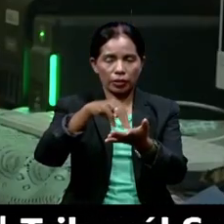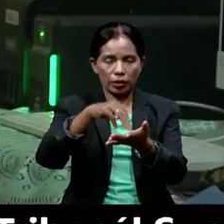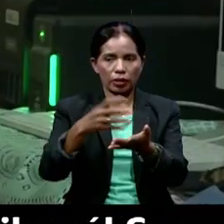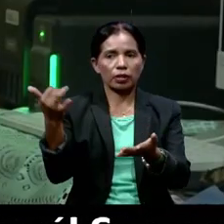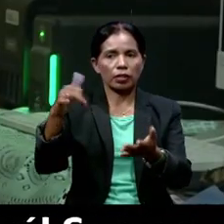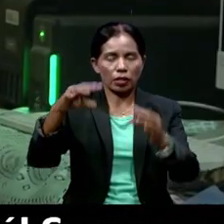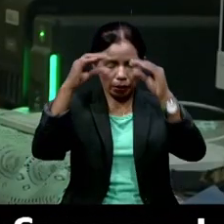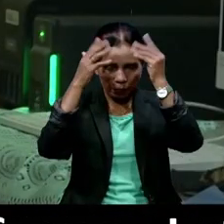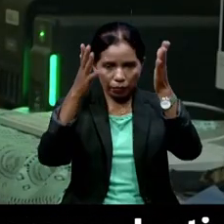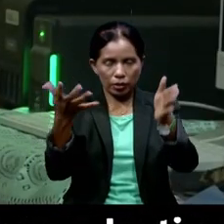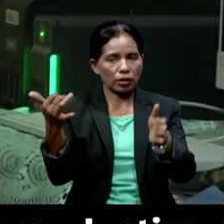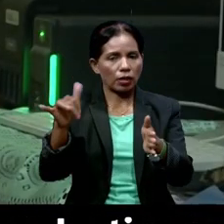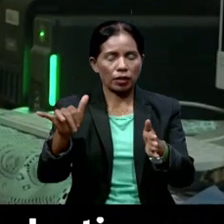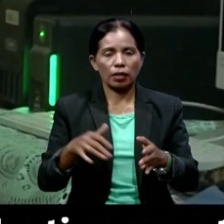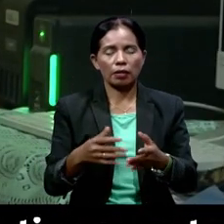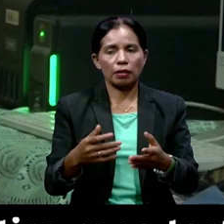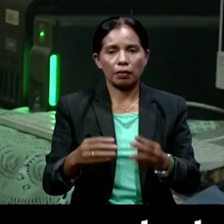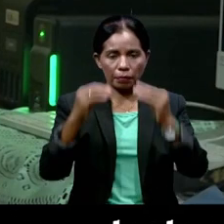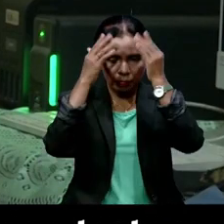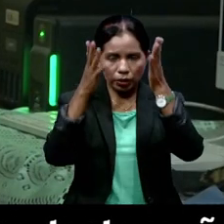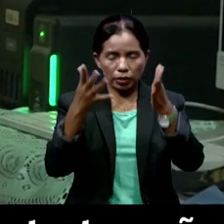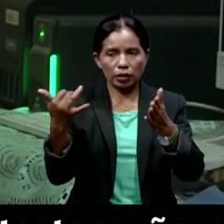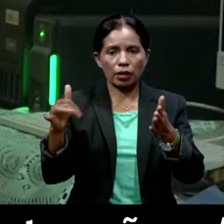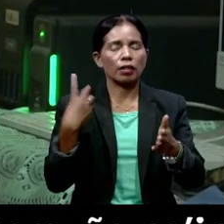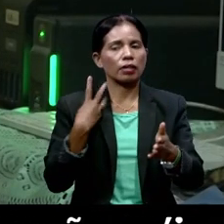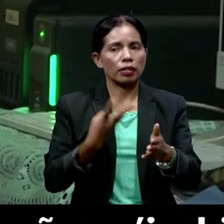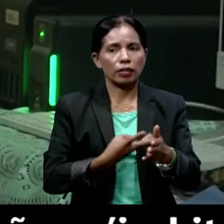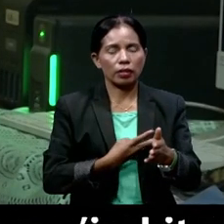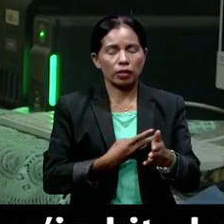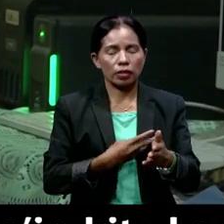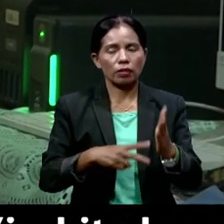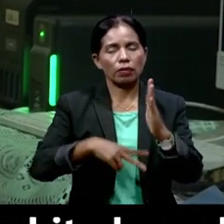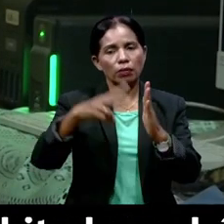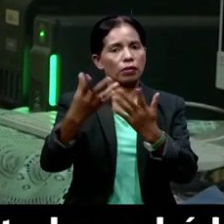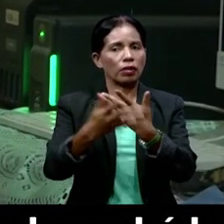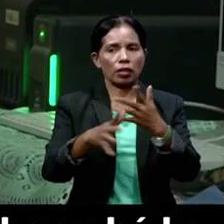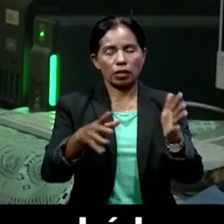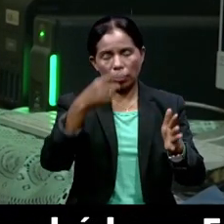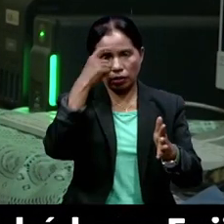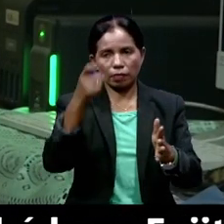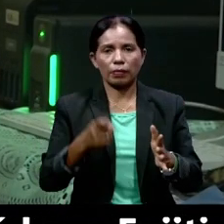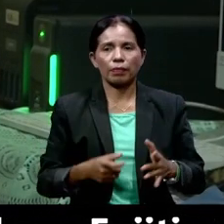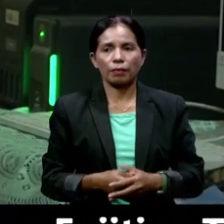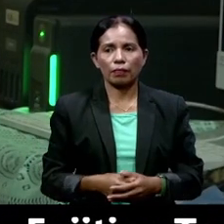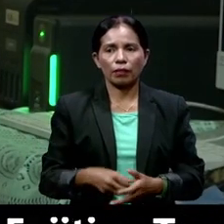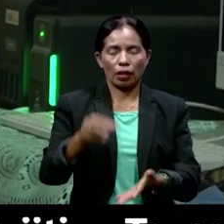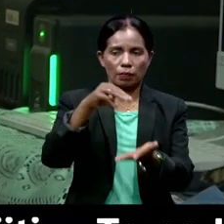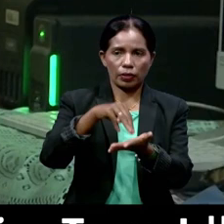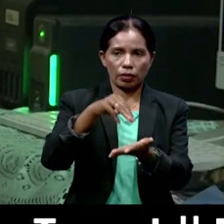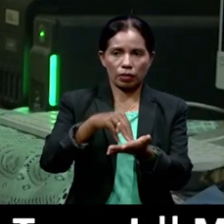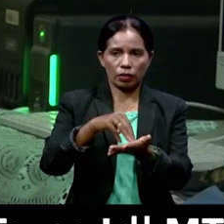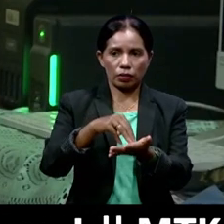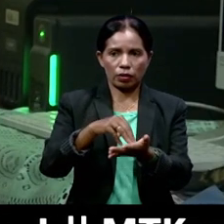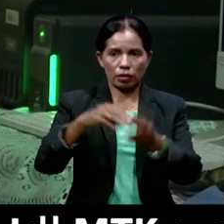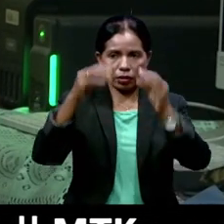ne ita u valor ne husi mamuk tamba materia ne ne